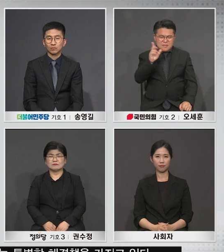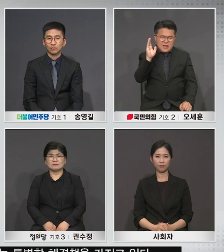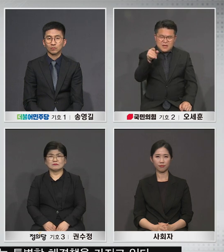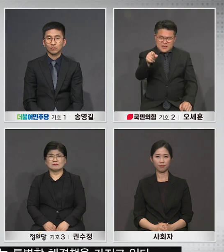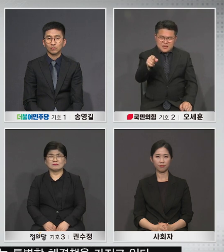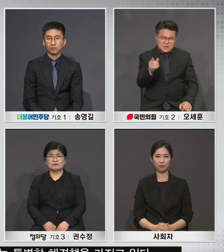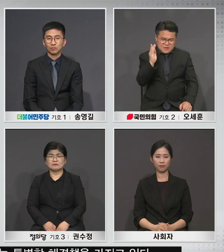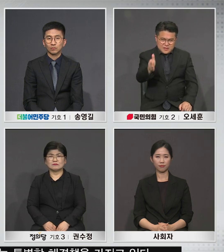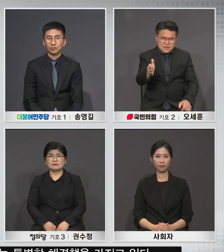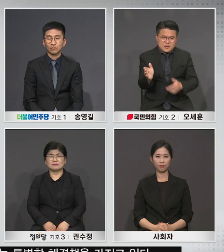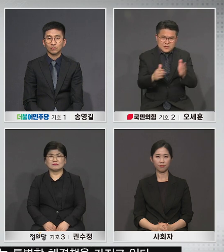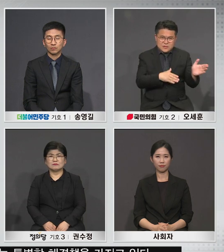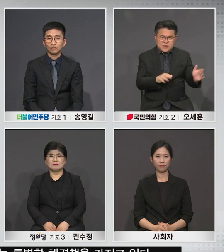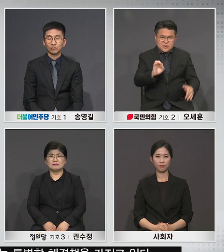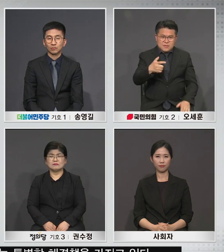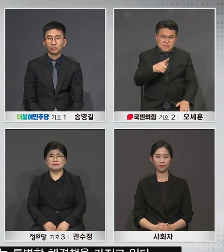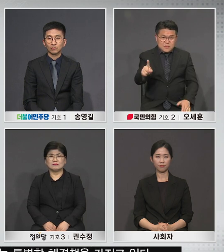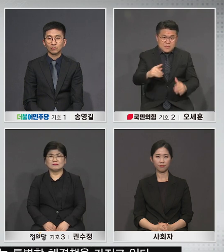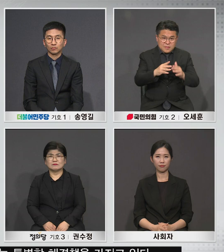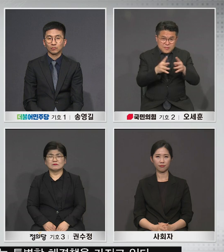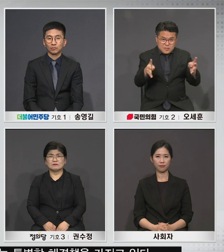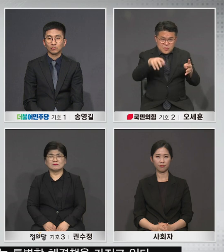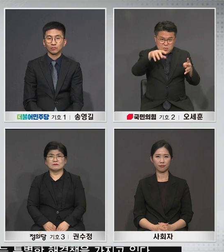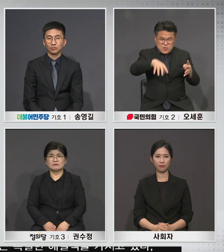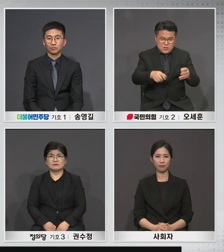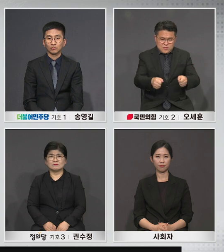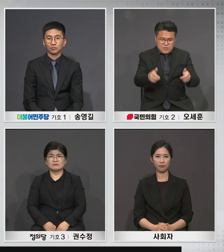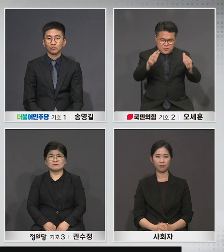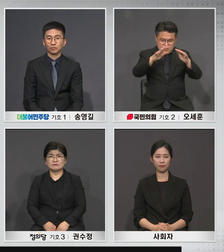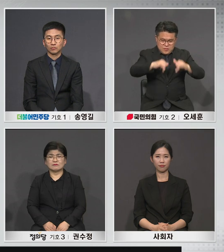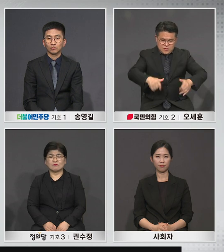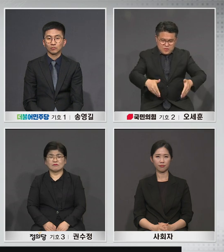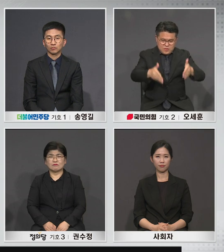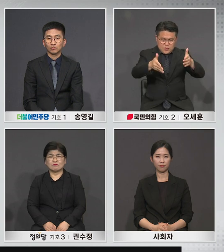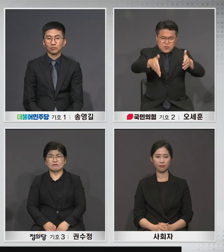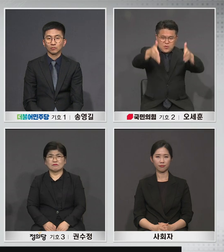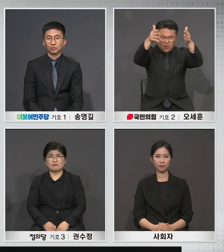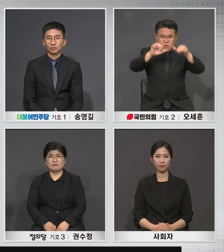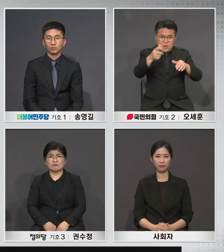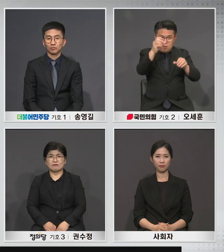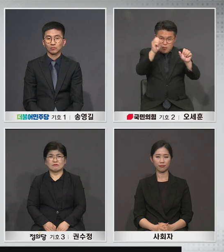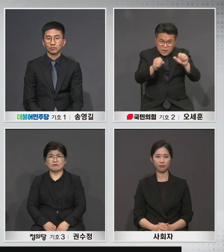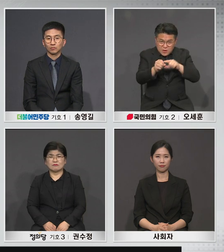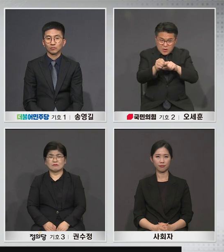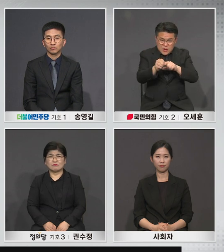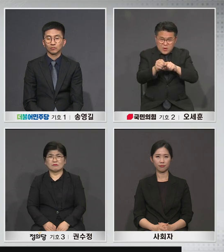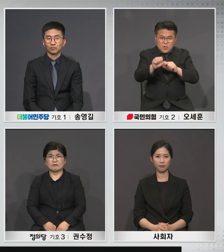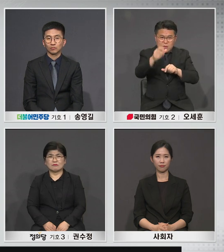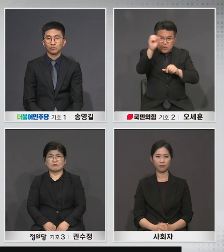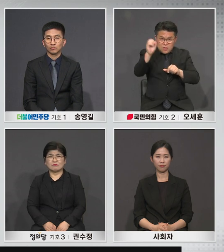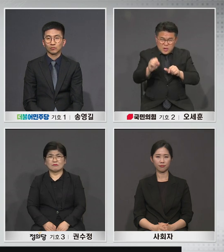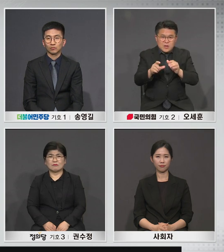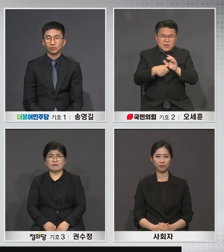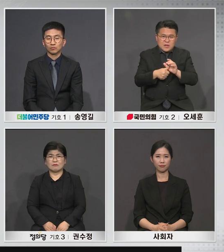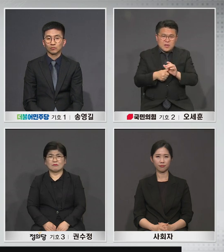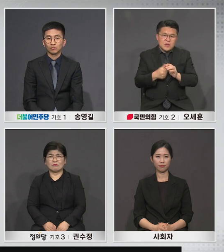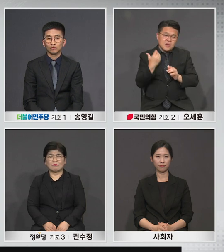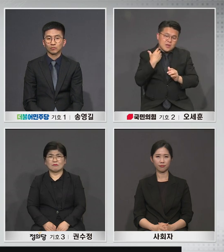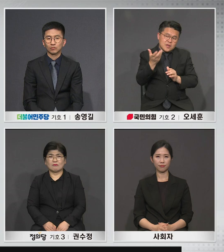음마아파트를 더군다나 용적률 500%를 지어서 지면서 또 세입자에게 분양권을 또 하나씩 준다고 그러세요.